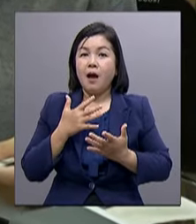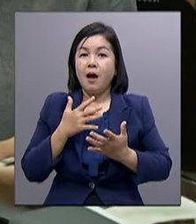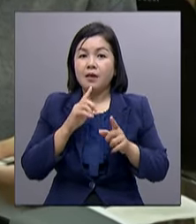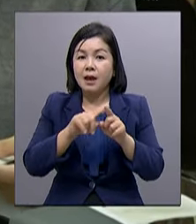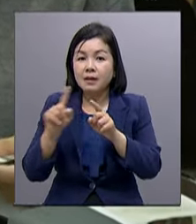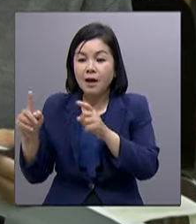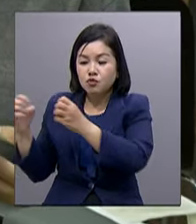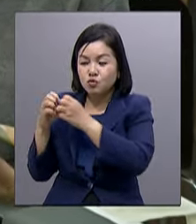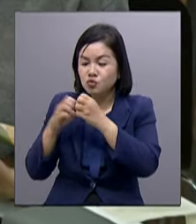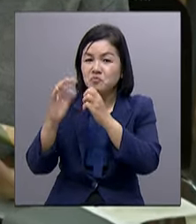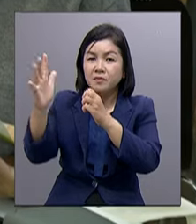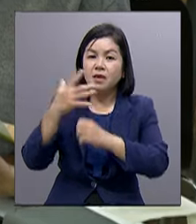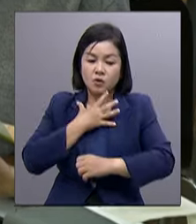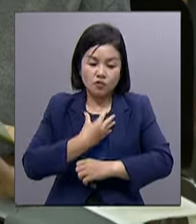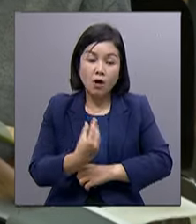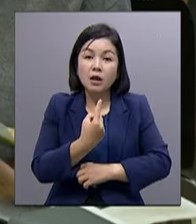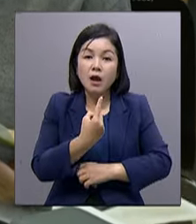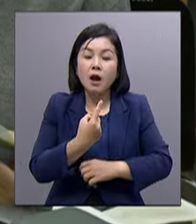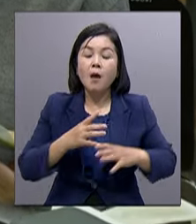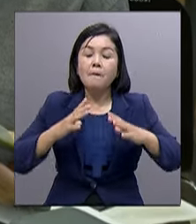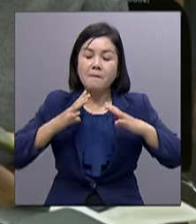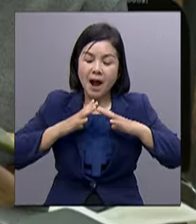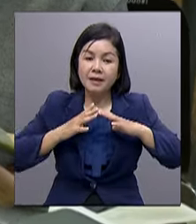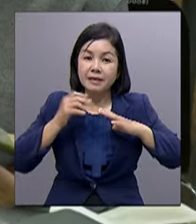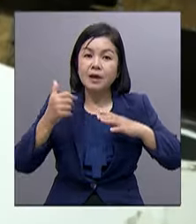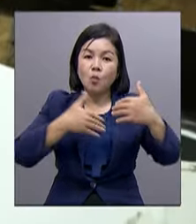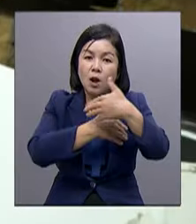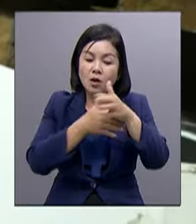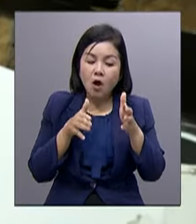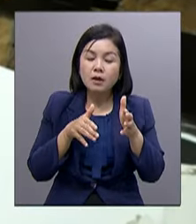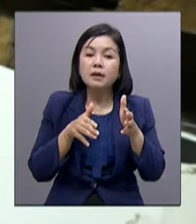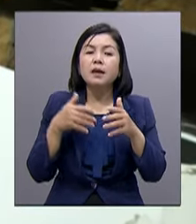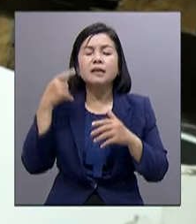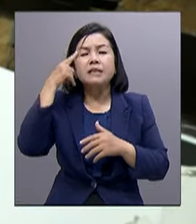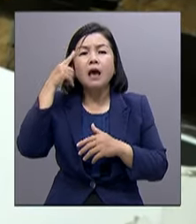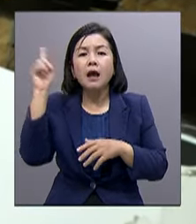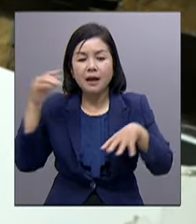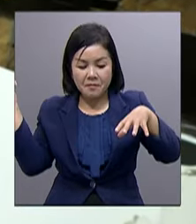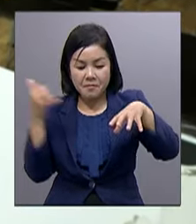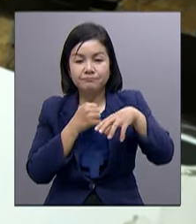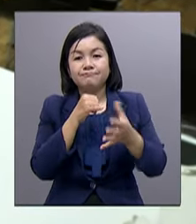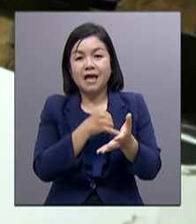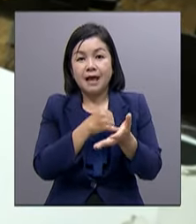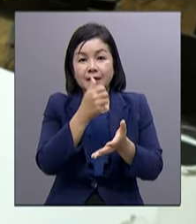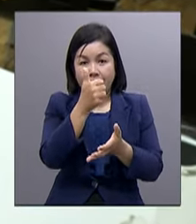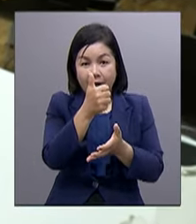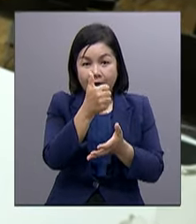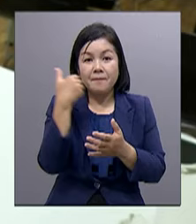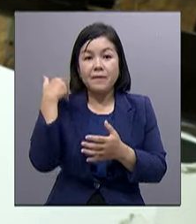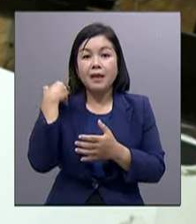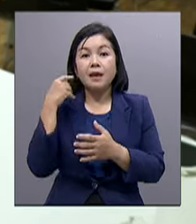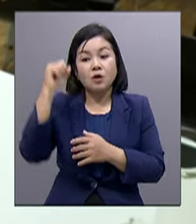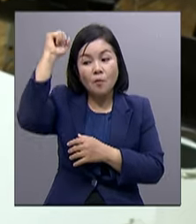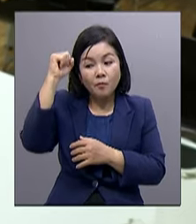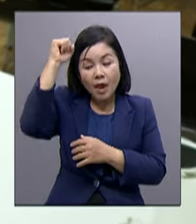มาวุ่นวายกับชีวิตเราตอนที่เราได้ใช้เวลาในห้องสมุดคิดว่าการเดินทางสะดวกดีนะคะเพราะว่ามีรถสาธาร